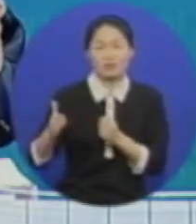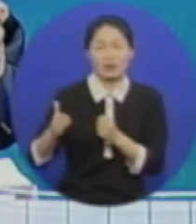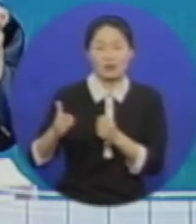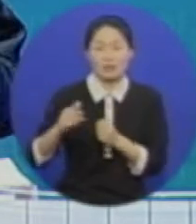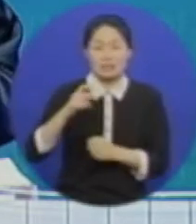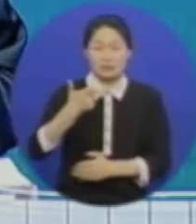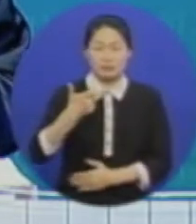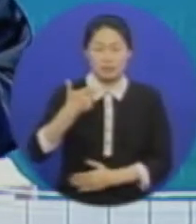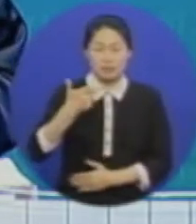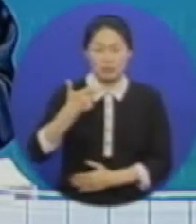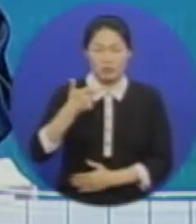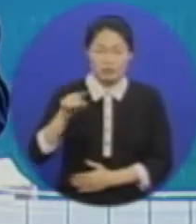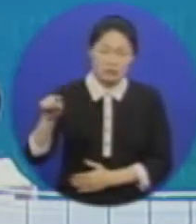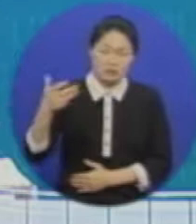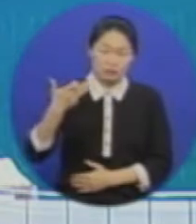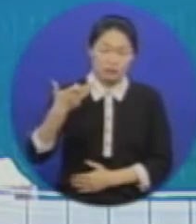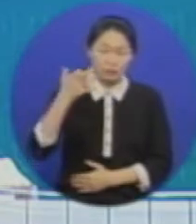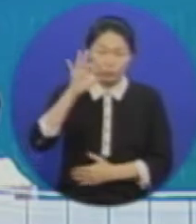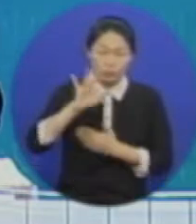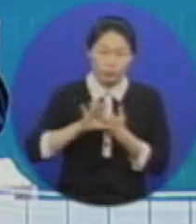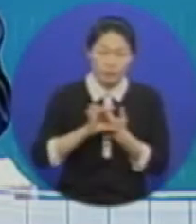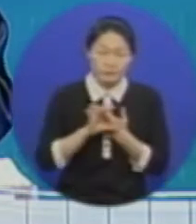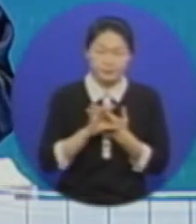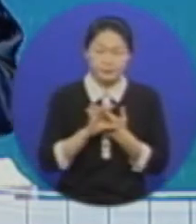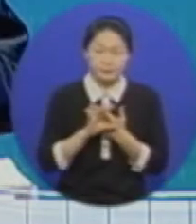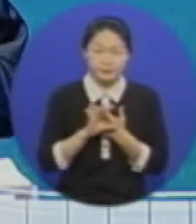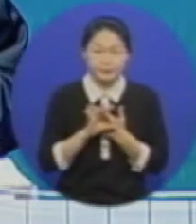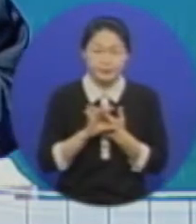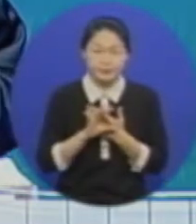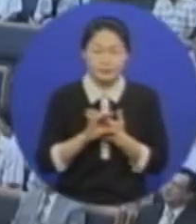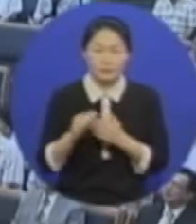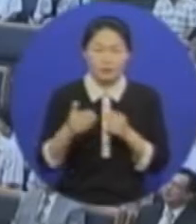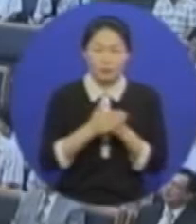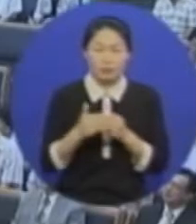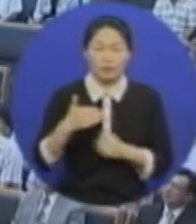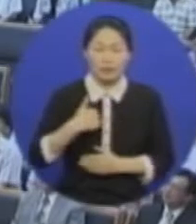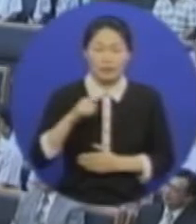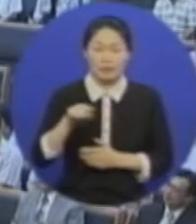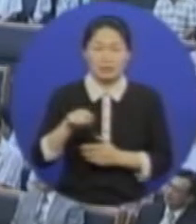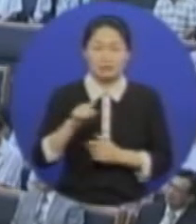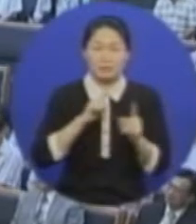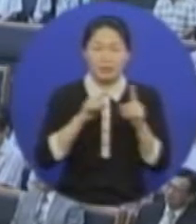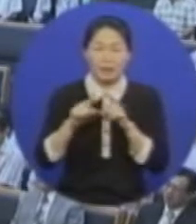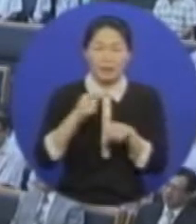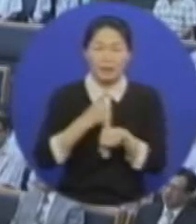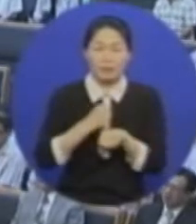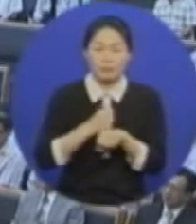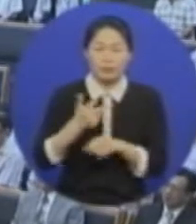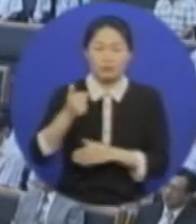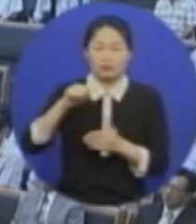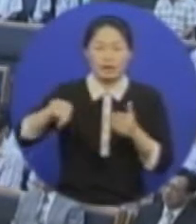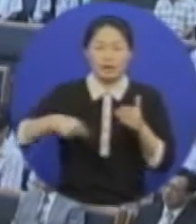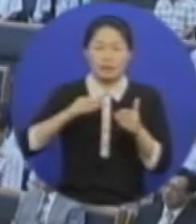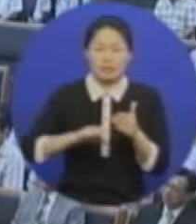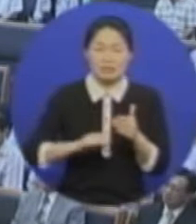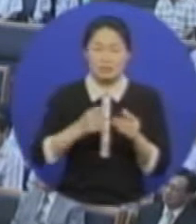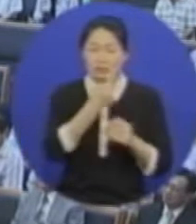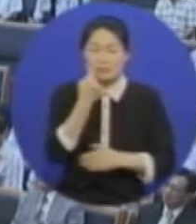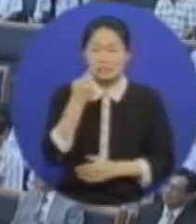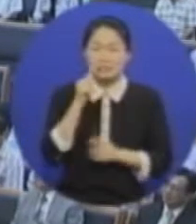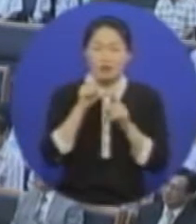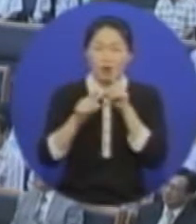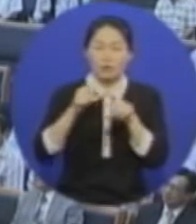17절 부터 19절 까지 말씀을 한번 봅시다 그러므로 내가 이것을 말하며 주 안에서 증은